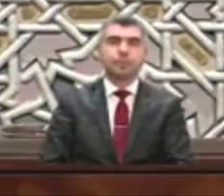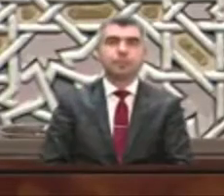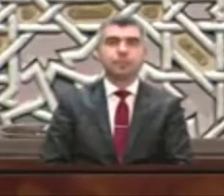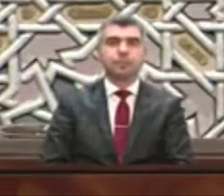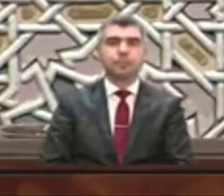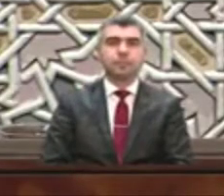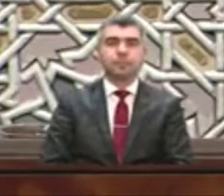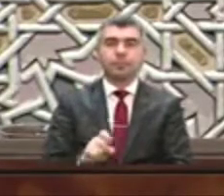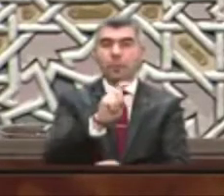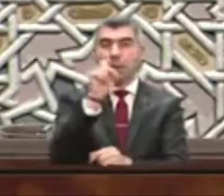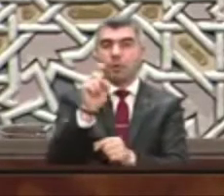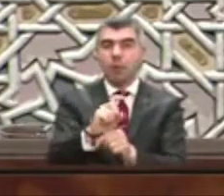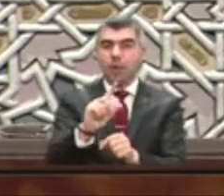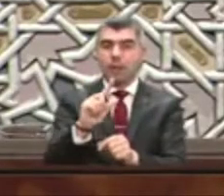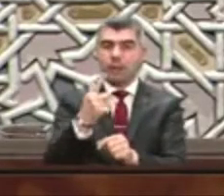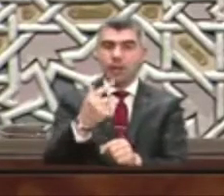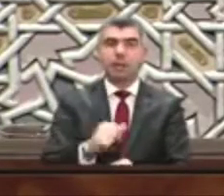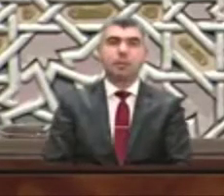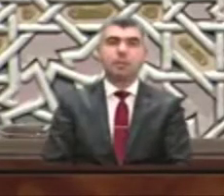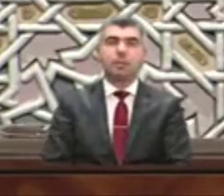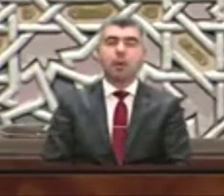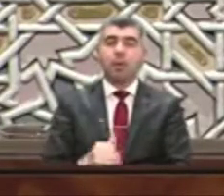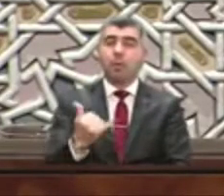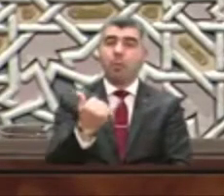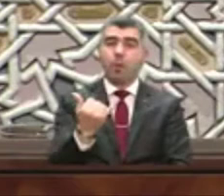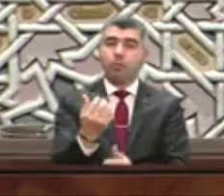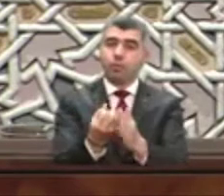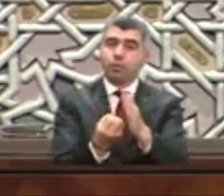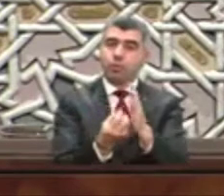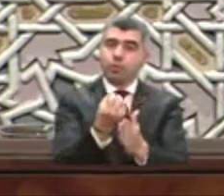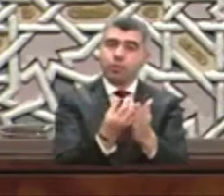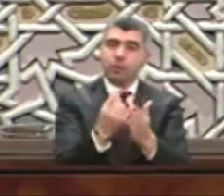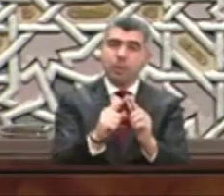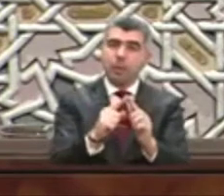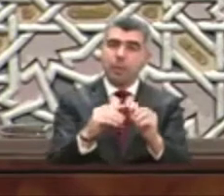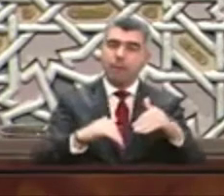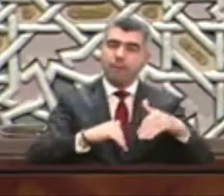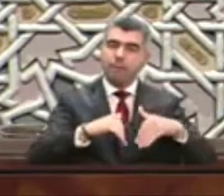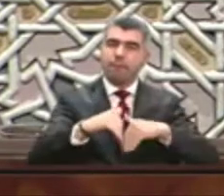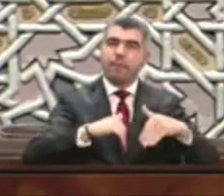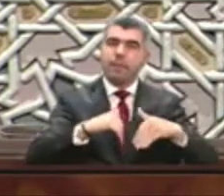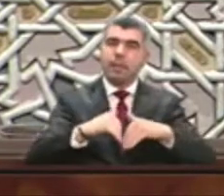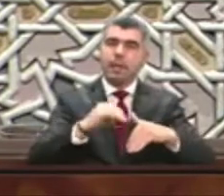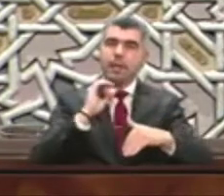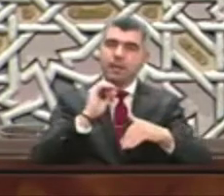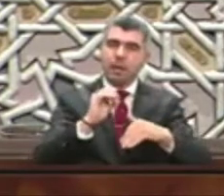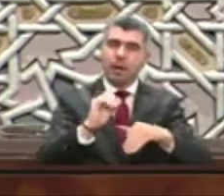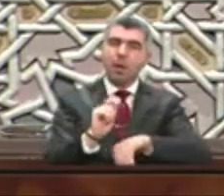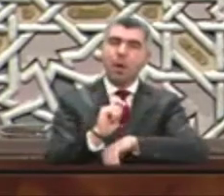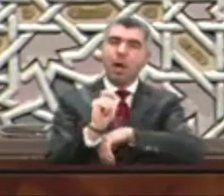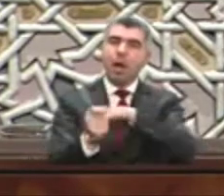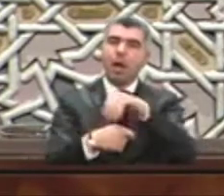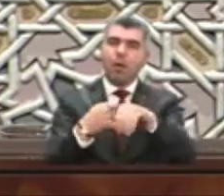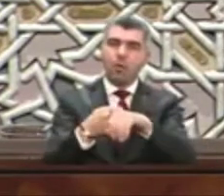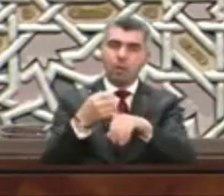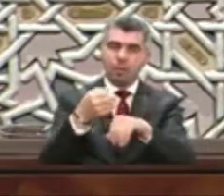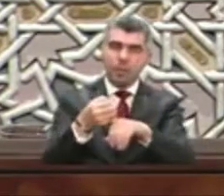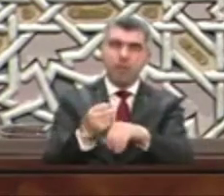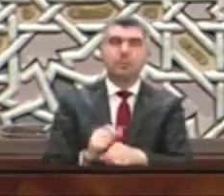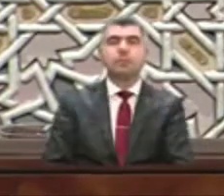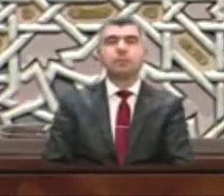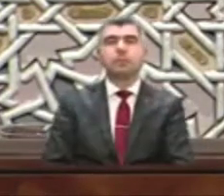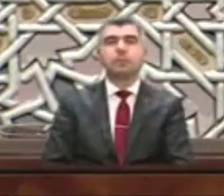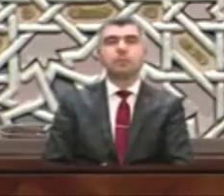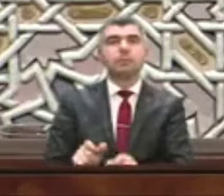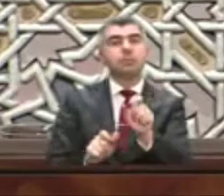سمحتم للسؤال الثاني حول الحاجه الى خلق المزيد من المسالك الطرقيه في اطار فك العزله عن ساكنه العالم القروي للسيدات والساده